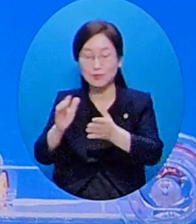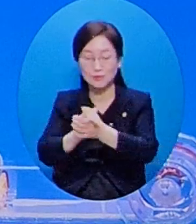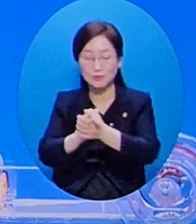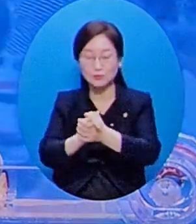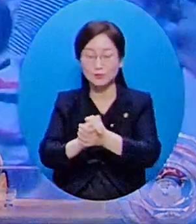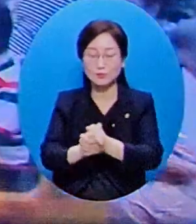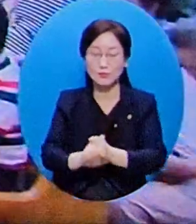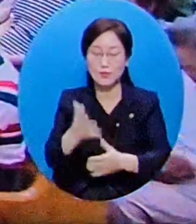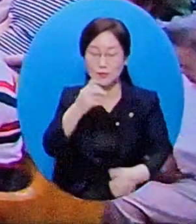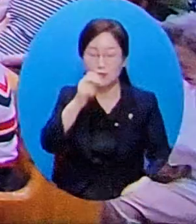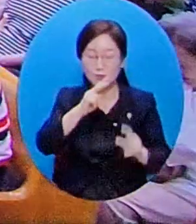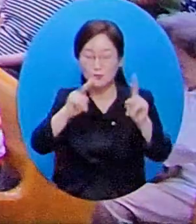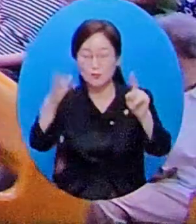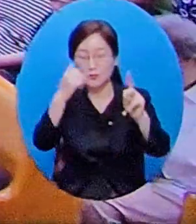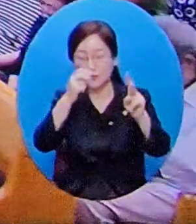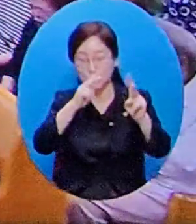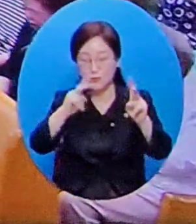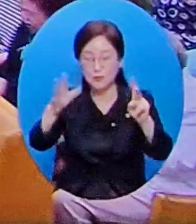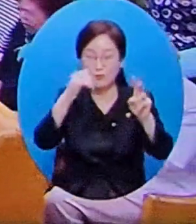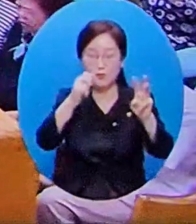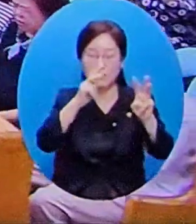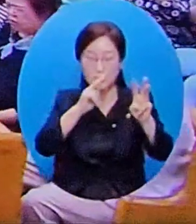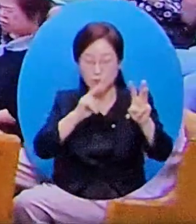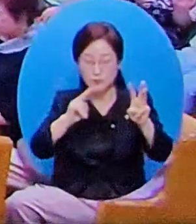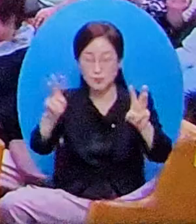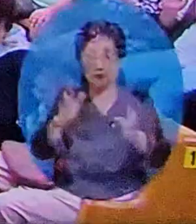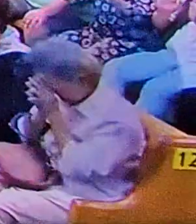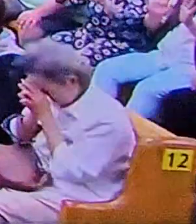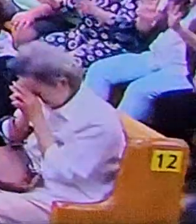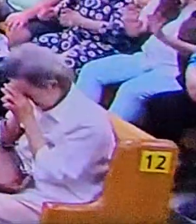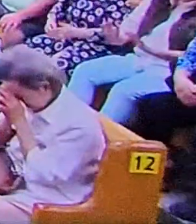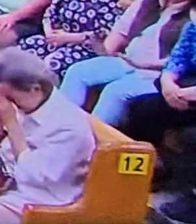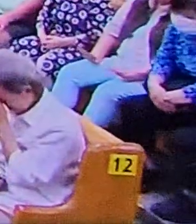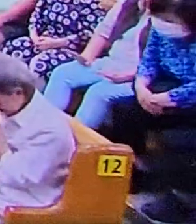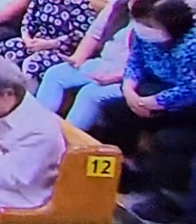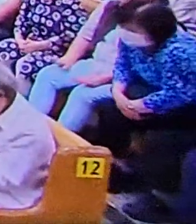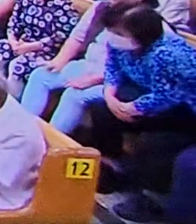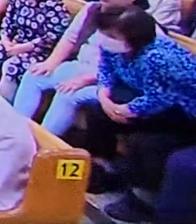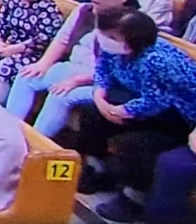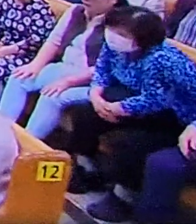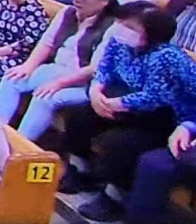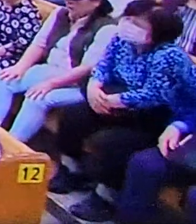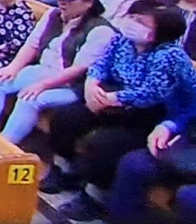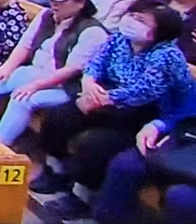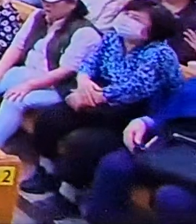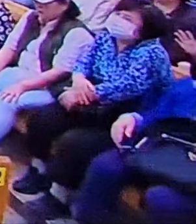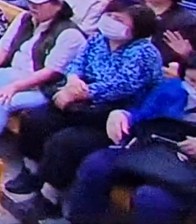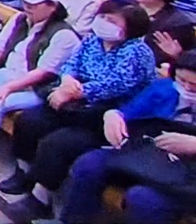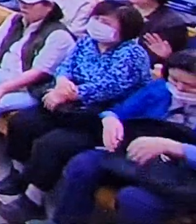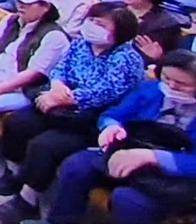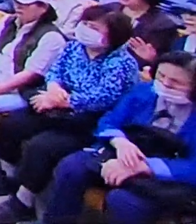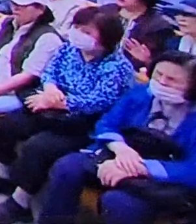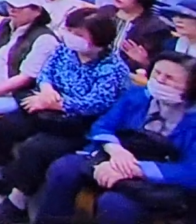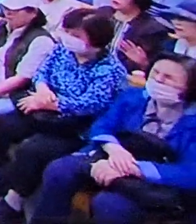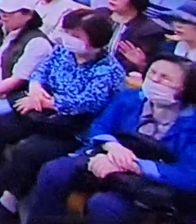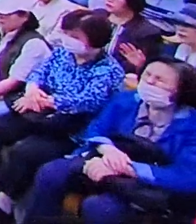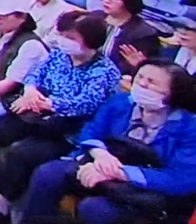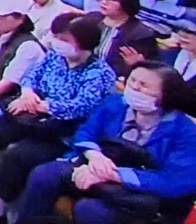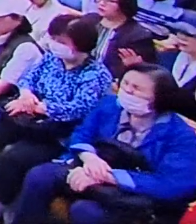기도합니다. 주여! 주여! 주여! 사랑과 은혜와 말씀을 자비하신 하나님